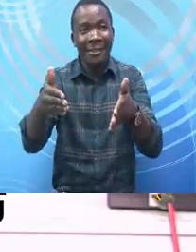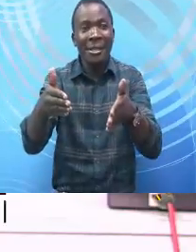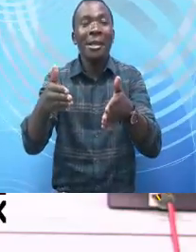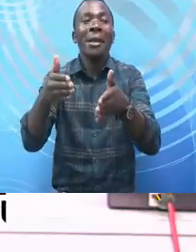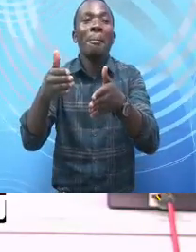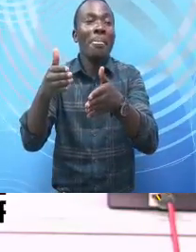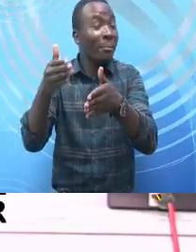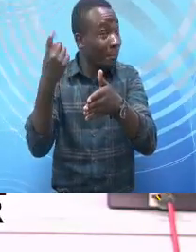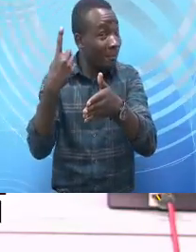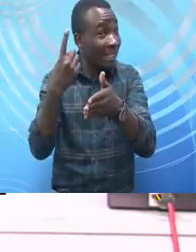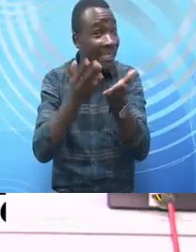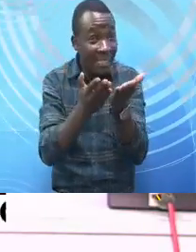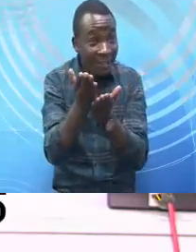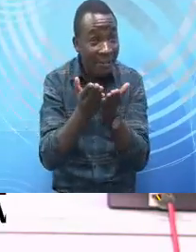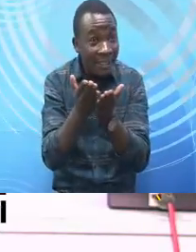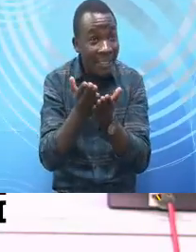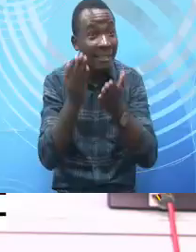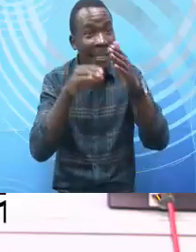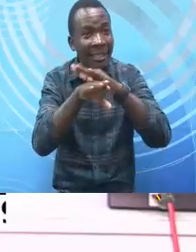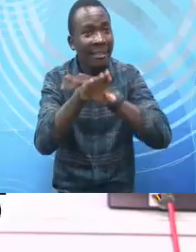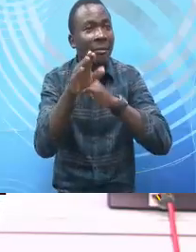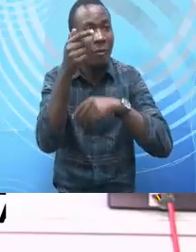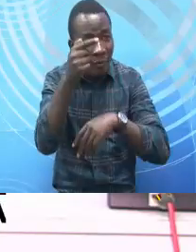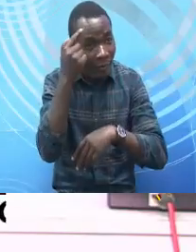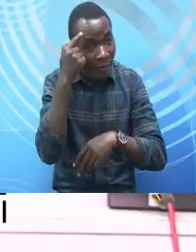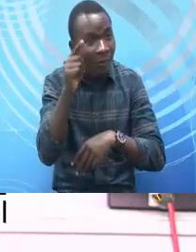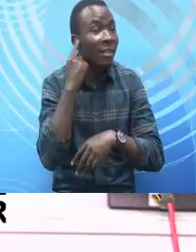batume serivisi zigera ku muntu ufite ubumuga